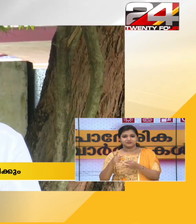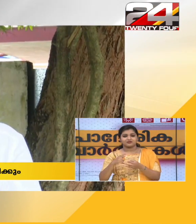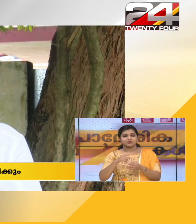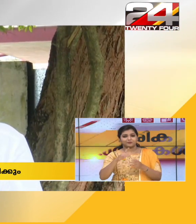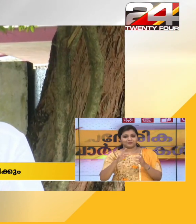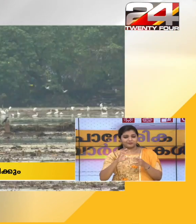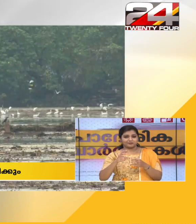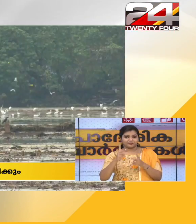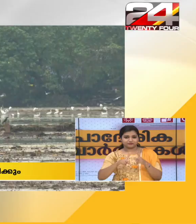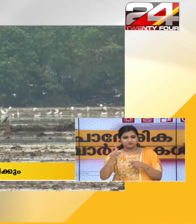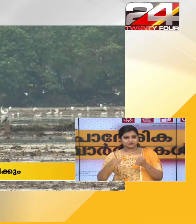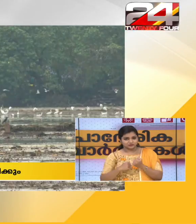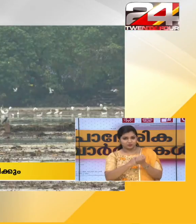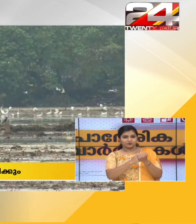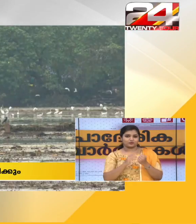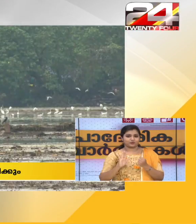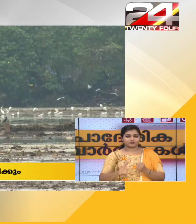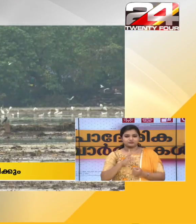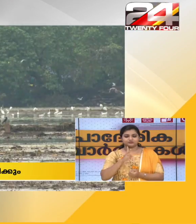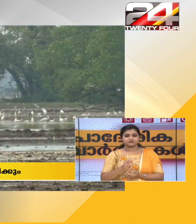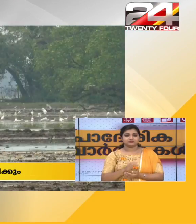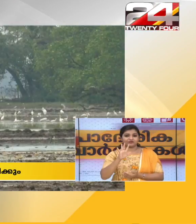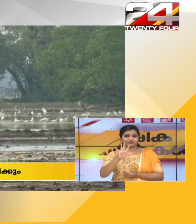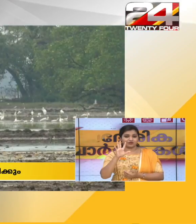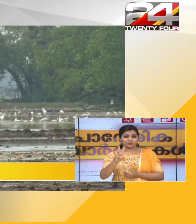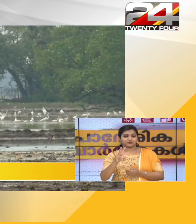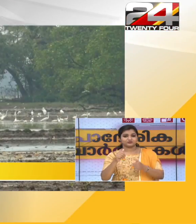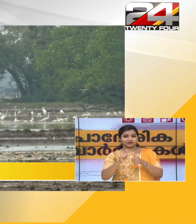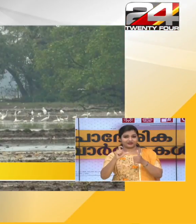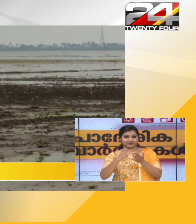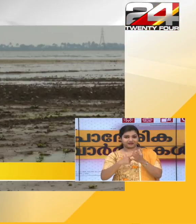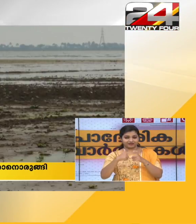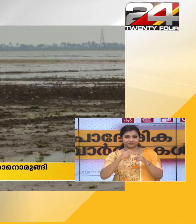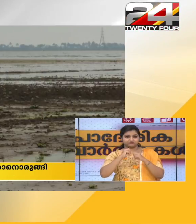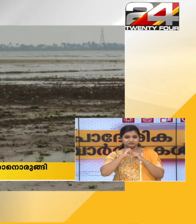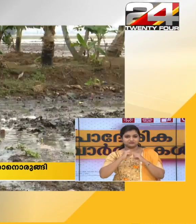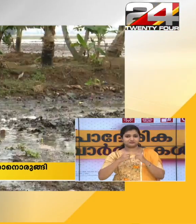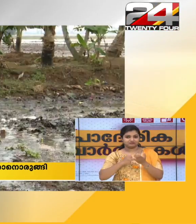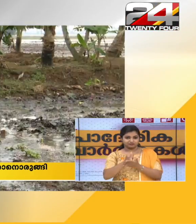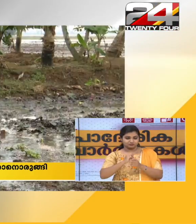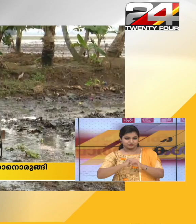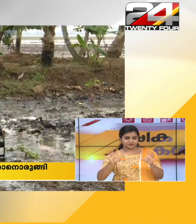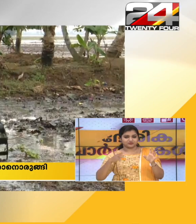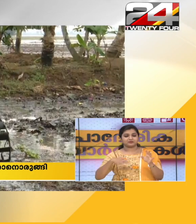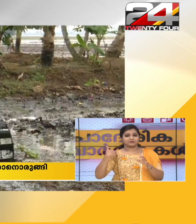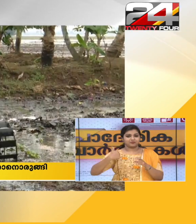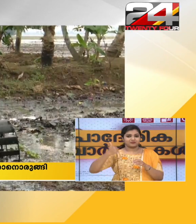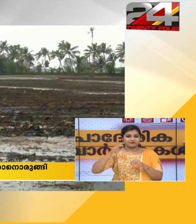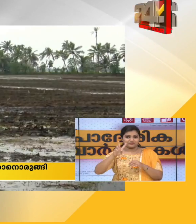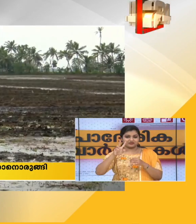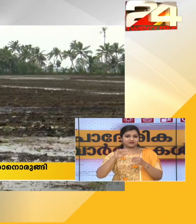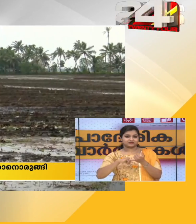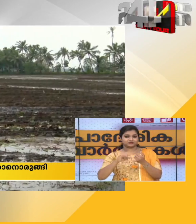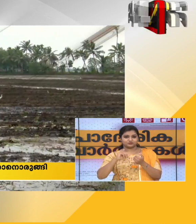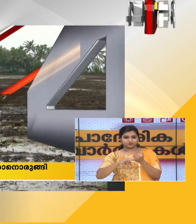സഹകരണം ഞങ്ങൾക്കുണ്ട്. 5000 കൃഷി വ്യാപിപ്പിക്കുന്നതിൻ്റെ പ്രഖ്യാപനം 22 മന്ത്രി VS സുനിൽകുമാർ നിർവഹിക്കും.